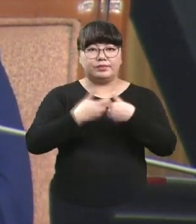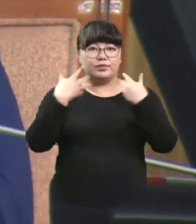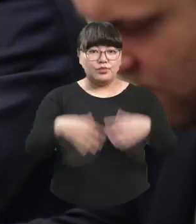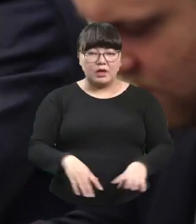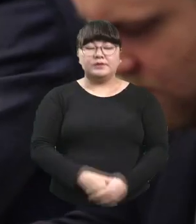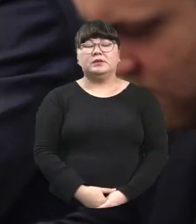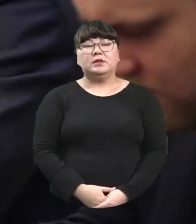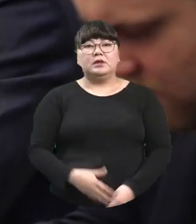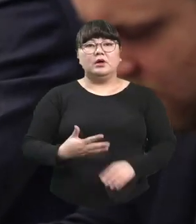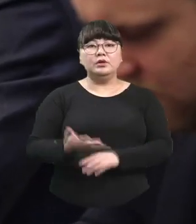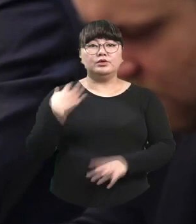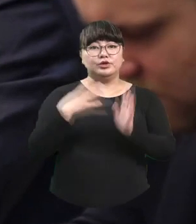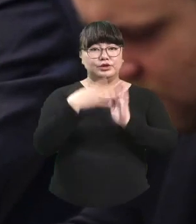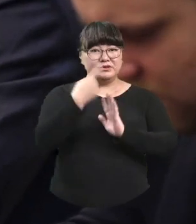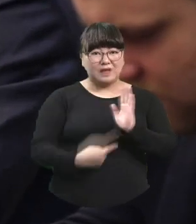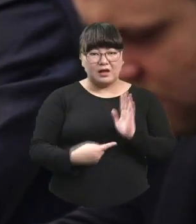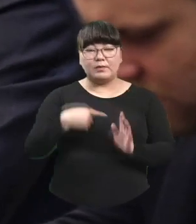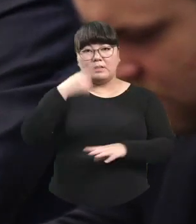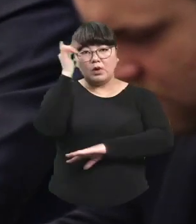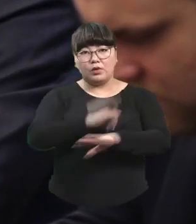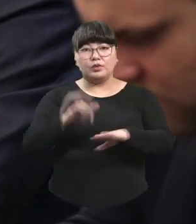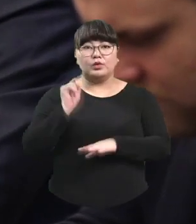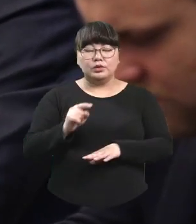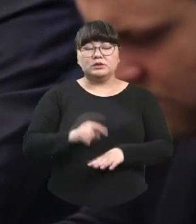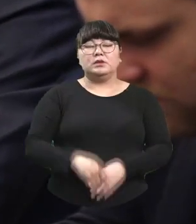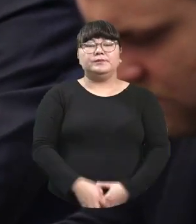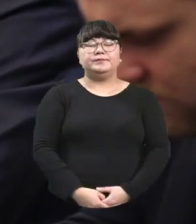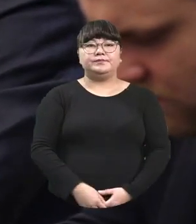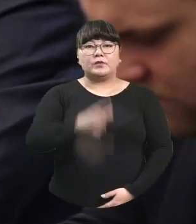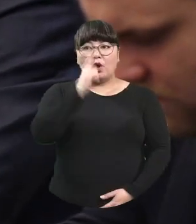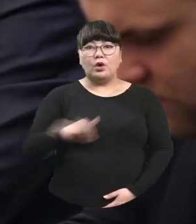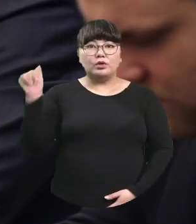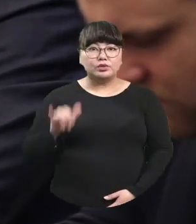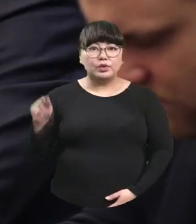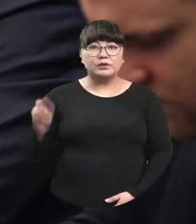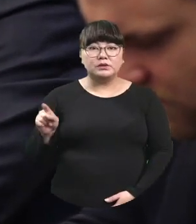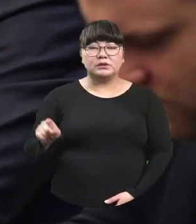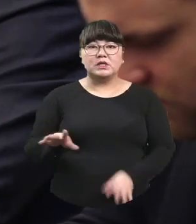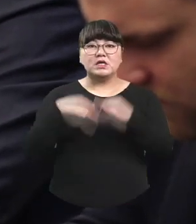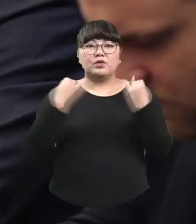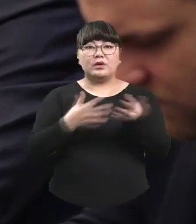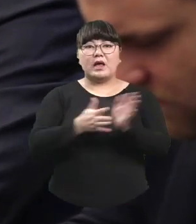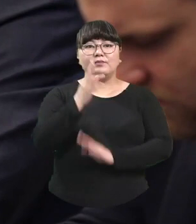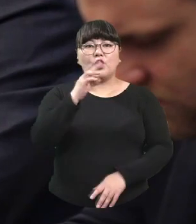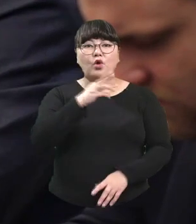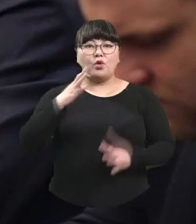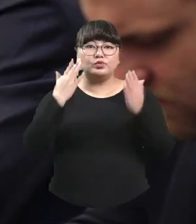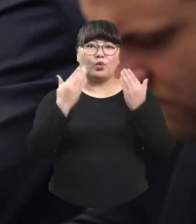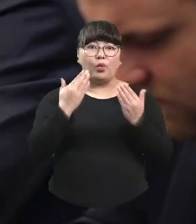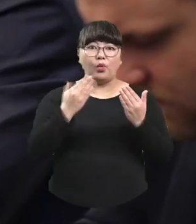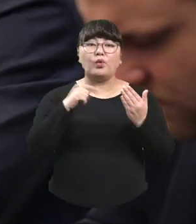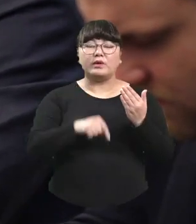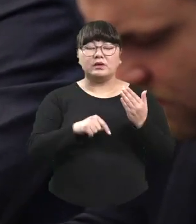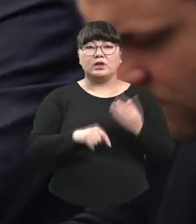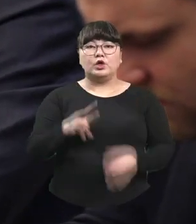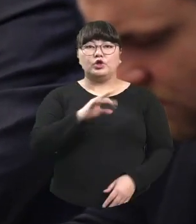тохиролцсон. Үүнээс гадна өнгөрсөн 9 сард манай улсад болсон Монгол улс Оросын албаны улсын парламентын хамтарсан комиссийн хуралдааны